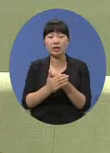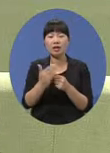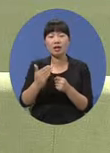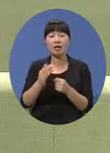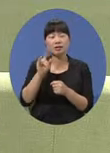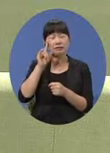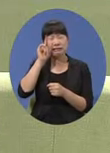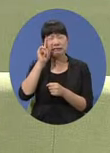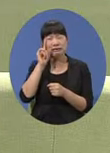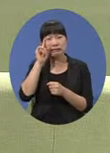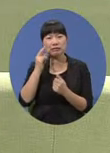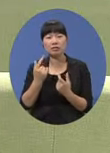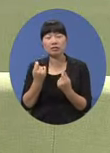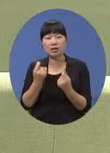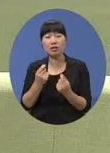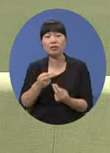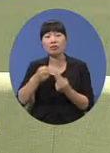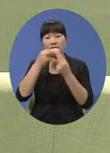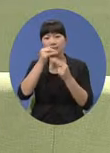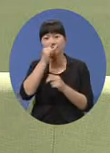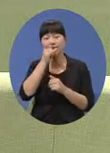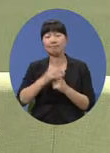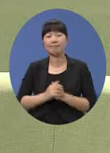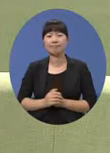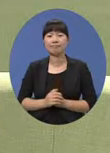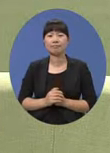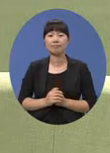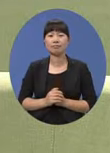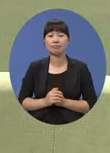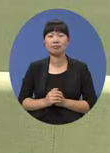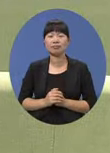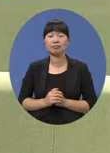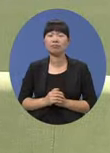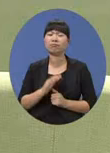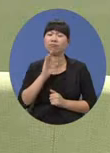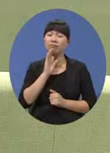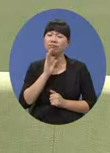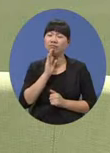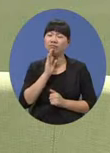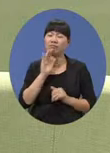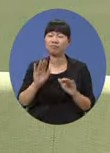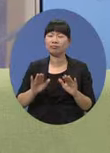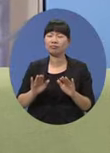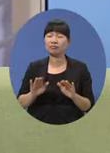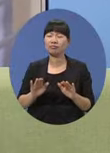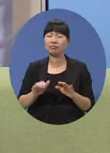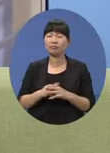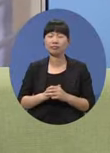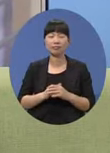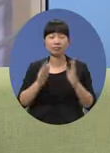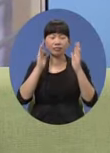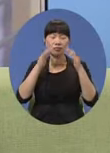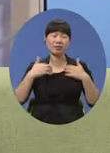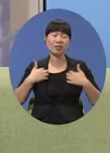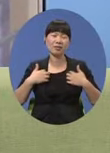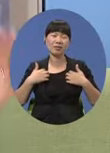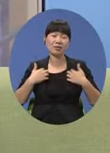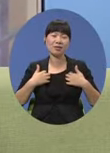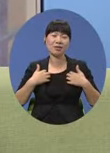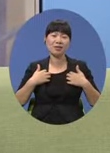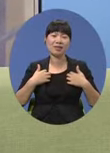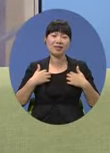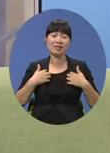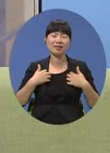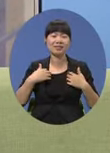스트레스 요인으로 지금 좀 작용하고 있다. 이렇게 좀볼수 있겠습니다. 네, 그렇군요. 아니, 근데 사실 뭐 공부가 재밌어요 하는 애들은